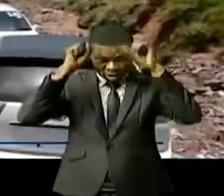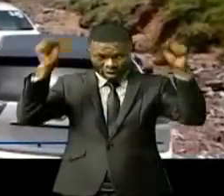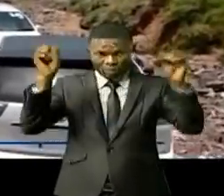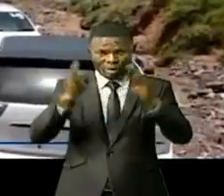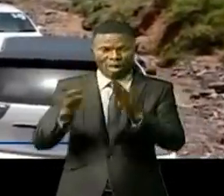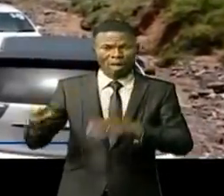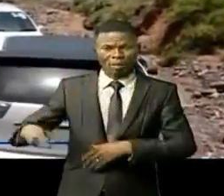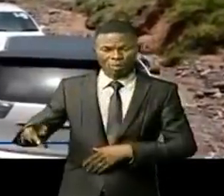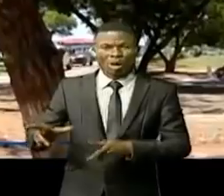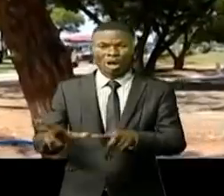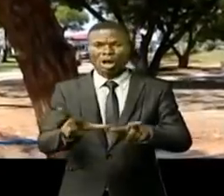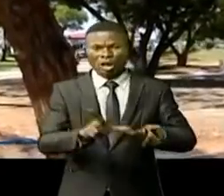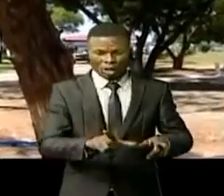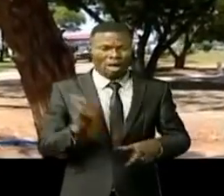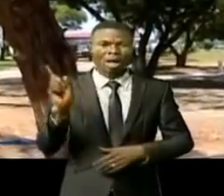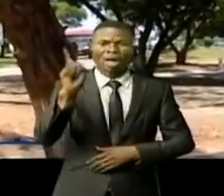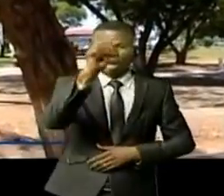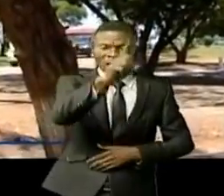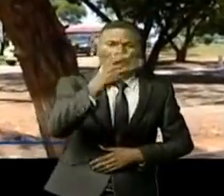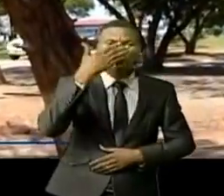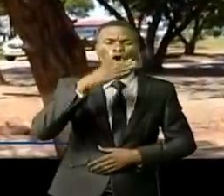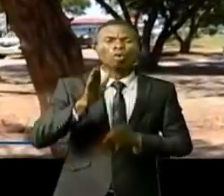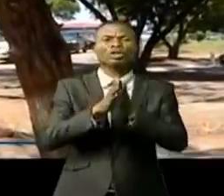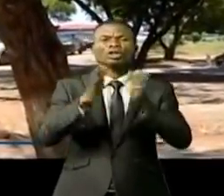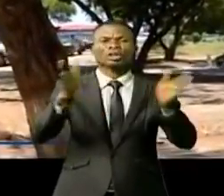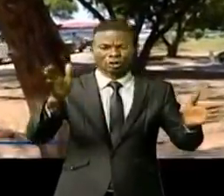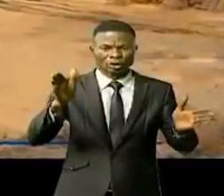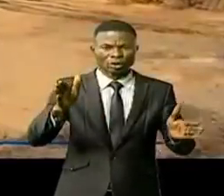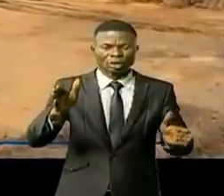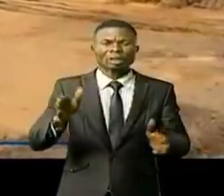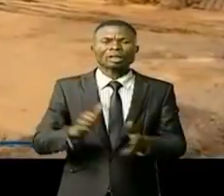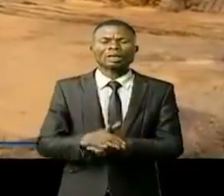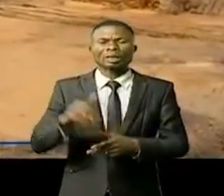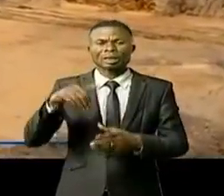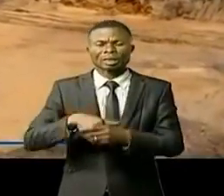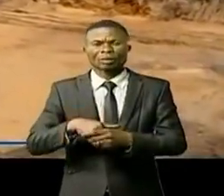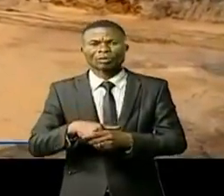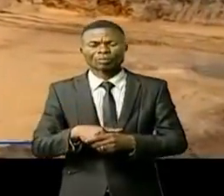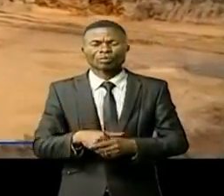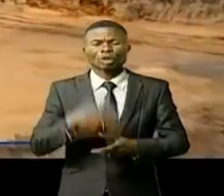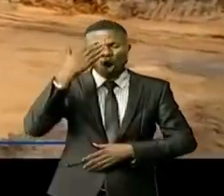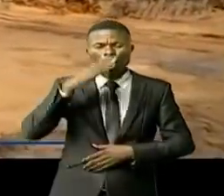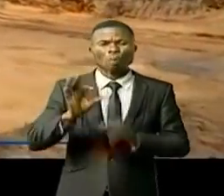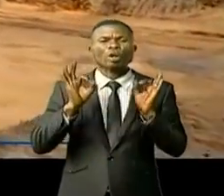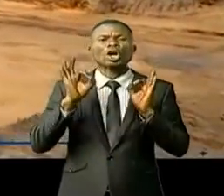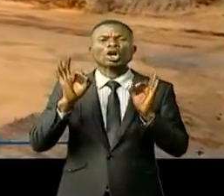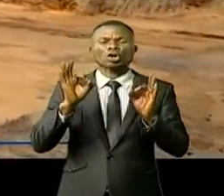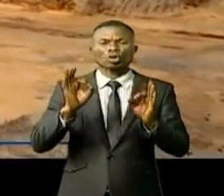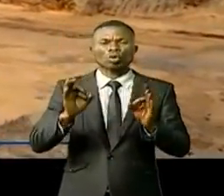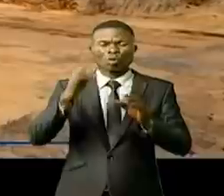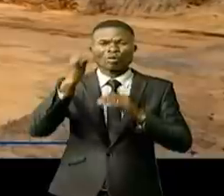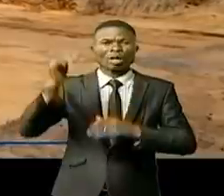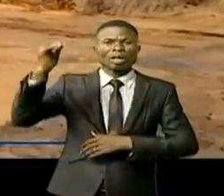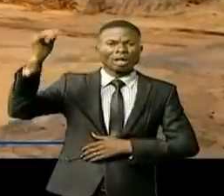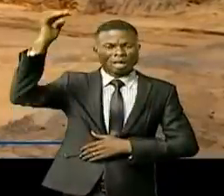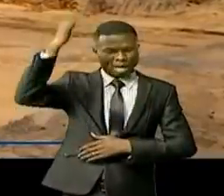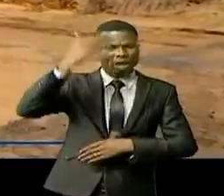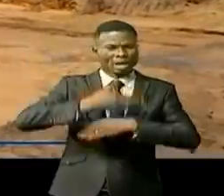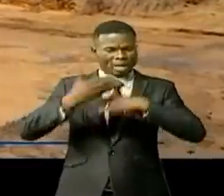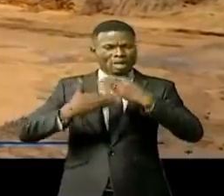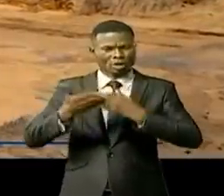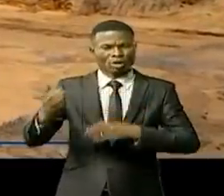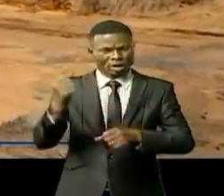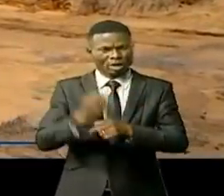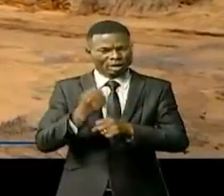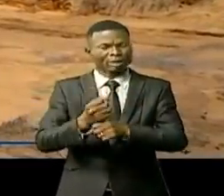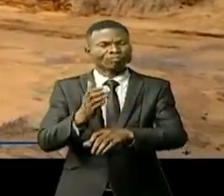l'Assemblée Lualabaise s'est dirigé à l'hôpital général de référence Mwangeji. Un nouvel hôpital à étages est en construction. Les travaux